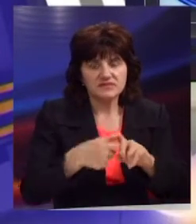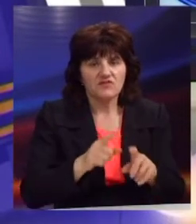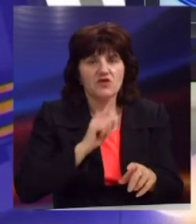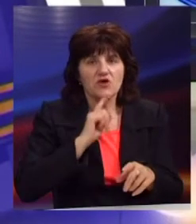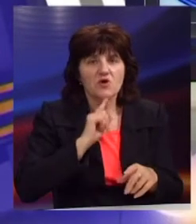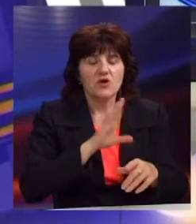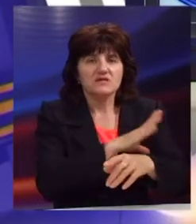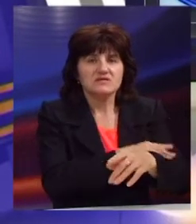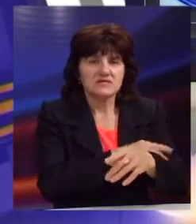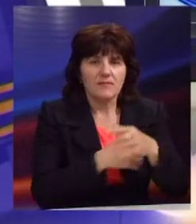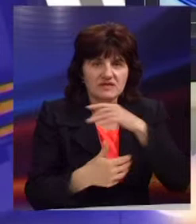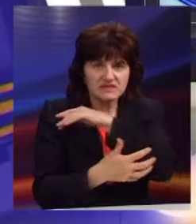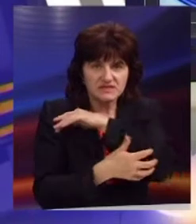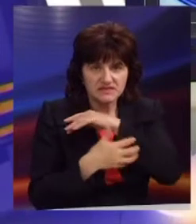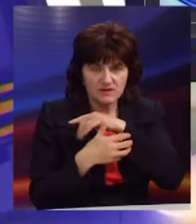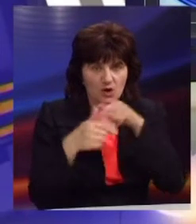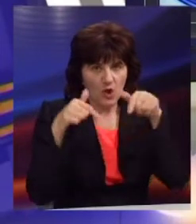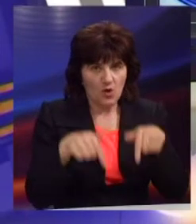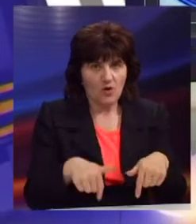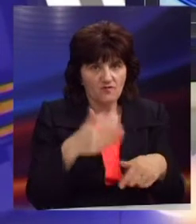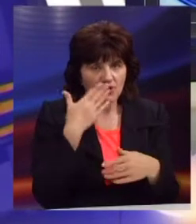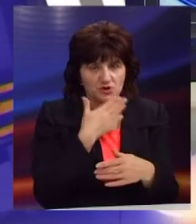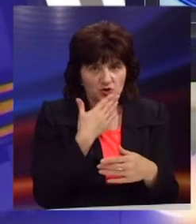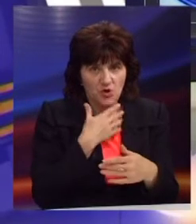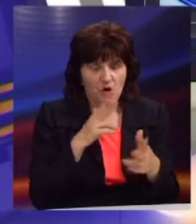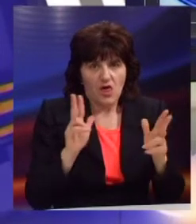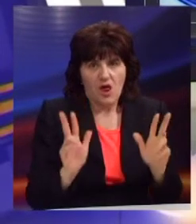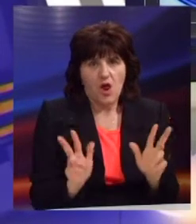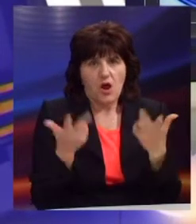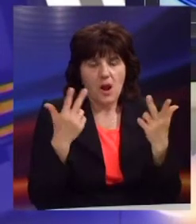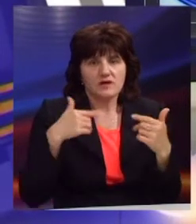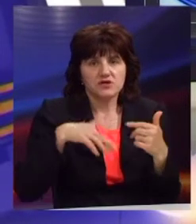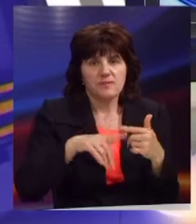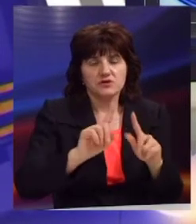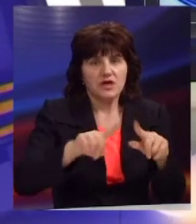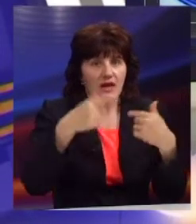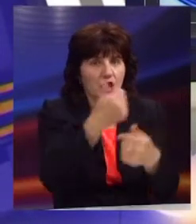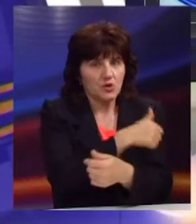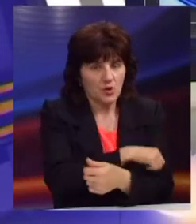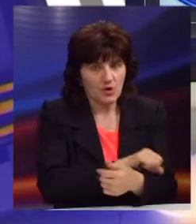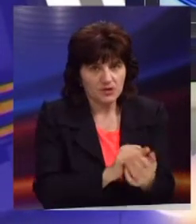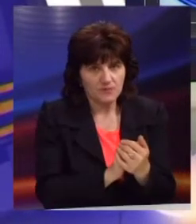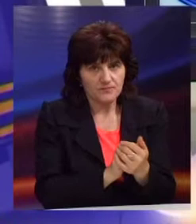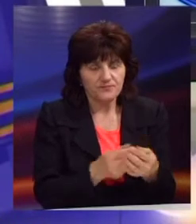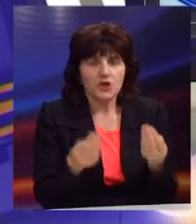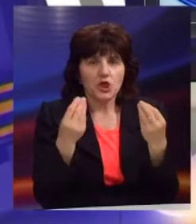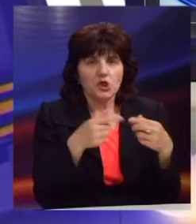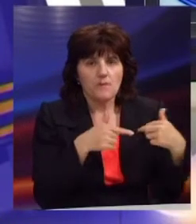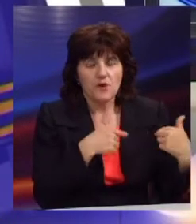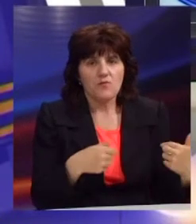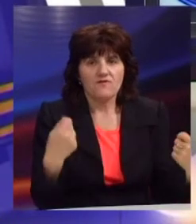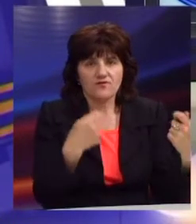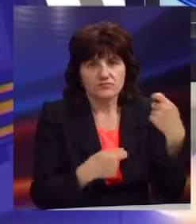će učenicima slabijeg materijalnog stanja ove škole olakšati polazak u narednu školsku godinu. Dobrovoljnim